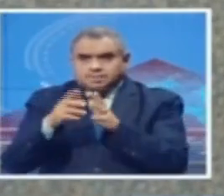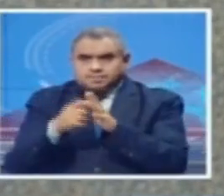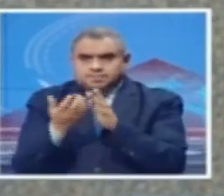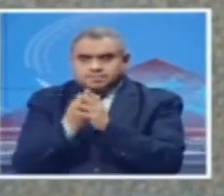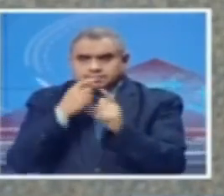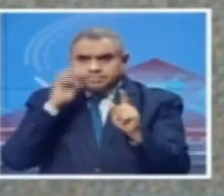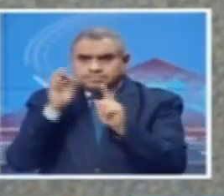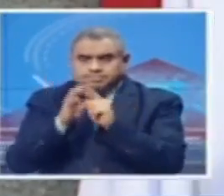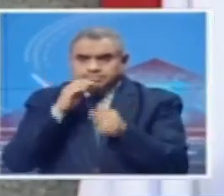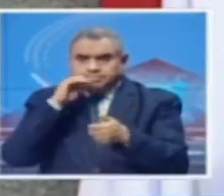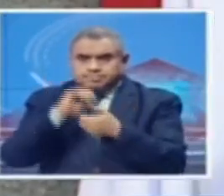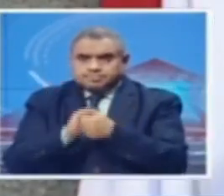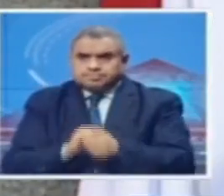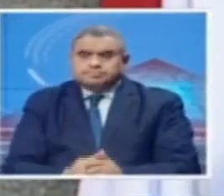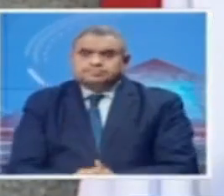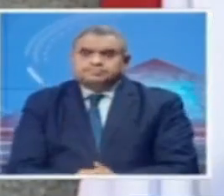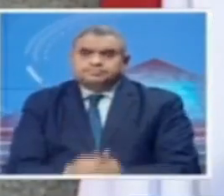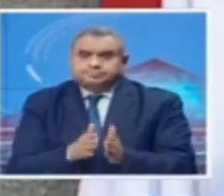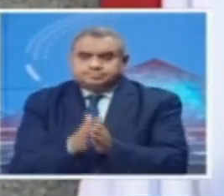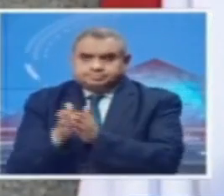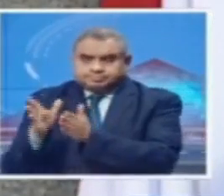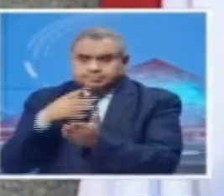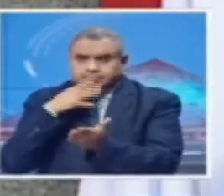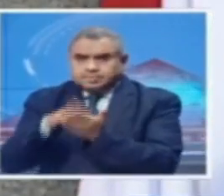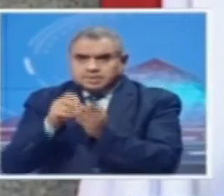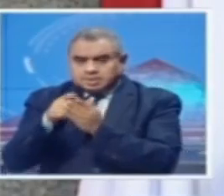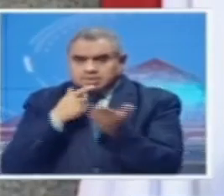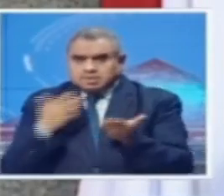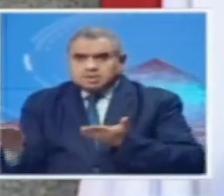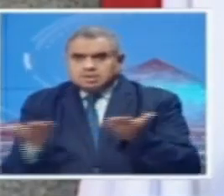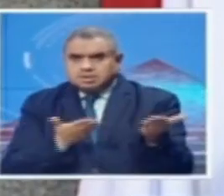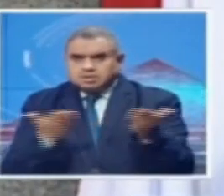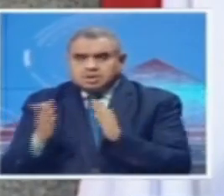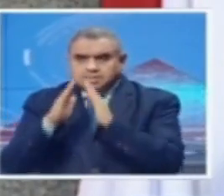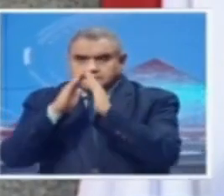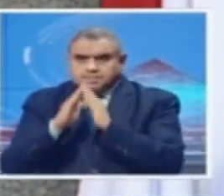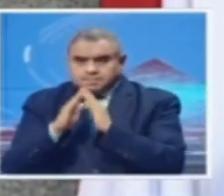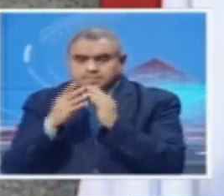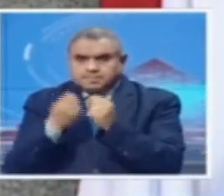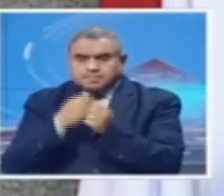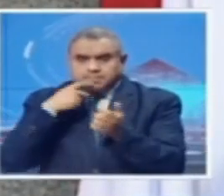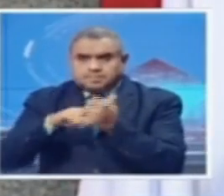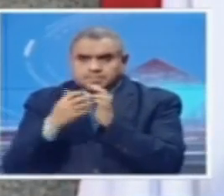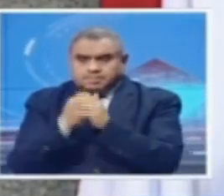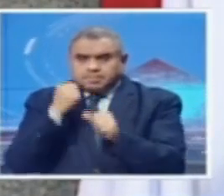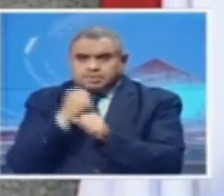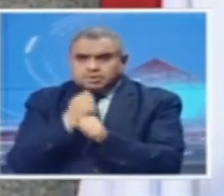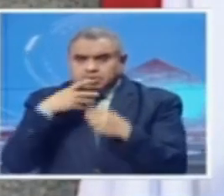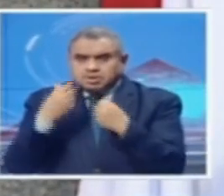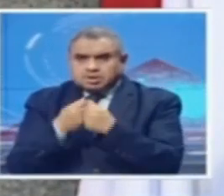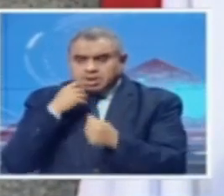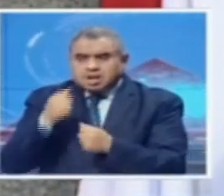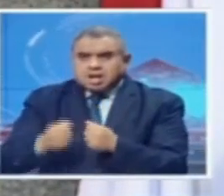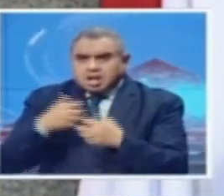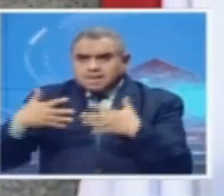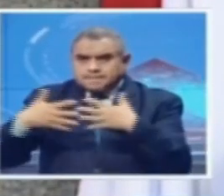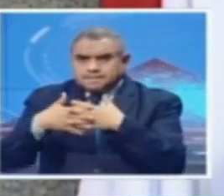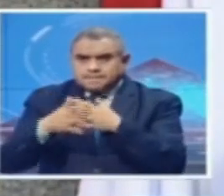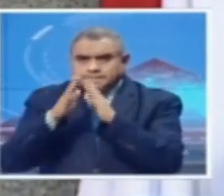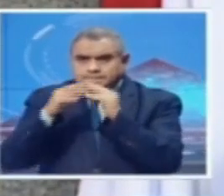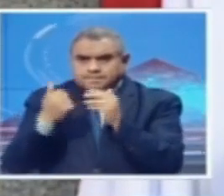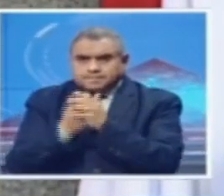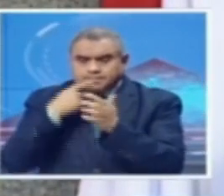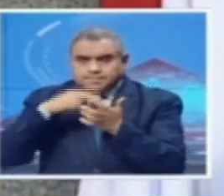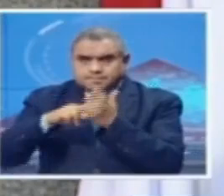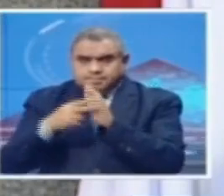الحديد المصرية. بدأنا نتفاوض مع مصر حول مسألة إيصال الغاز المصري السائل إلى ونشتري من